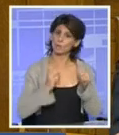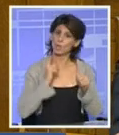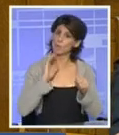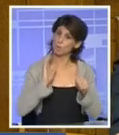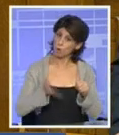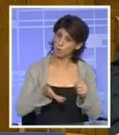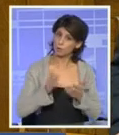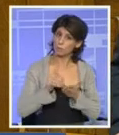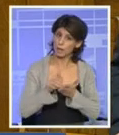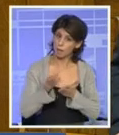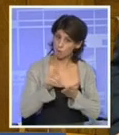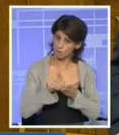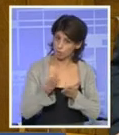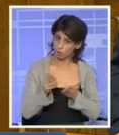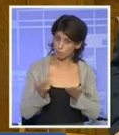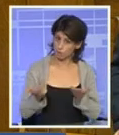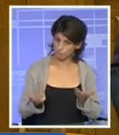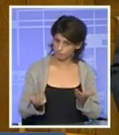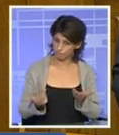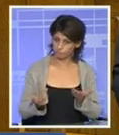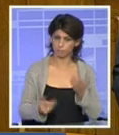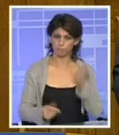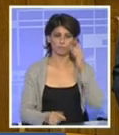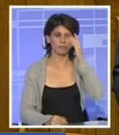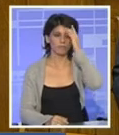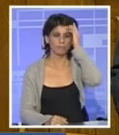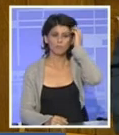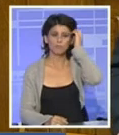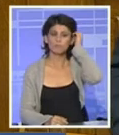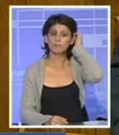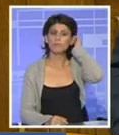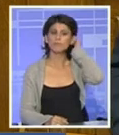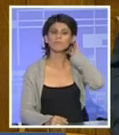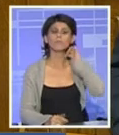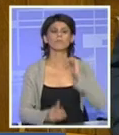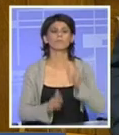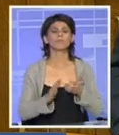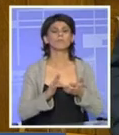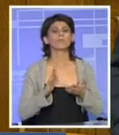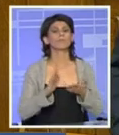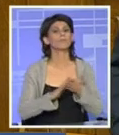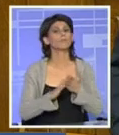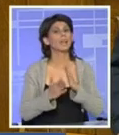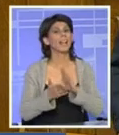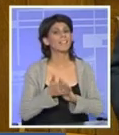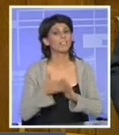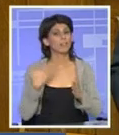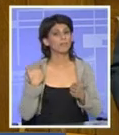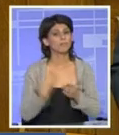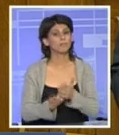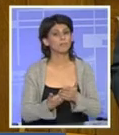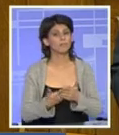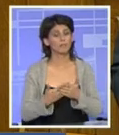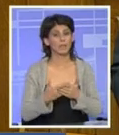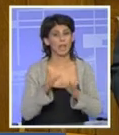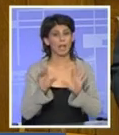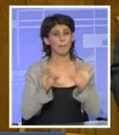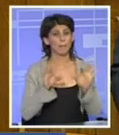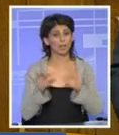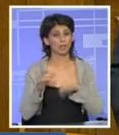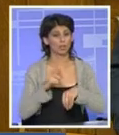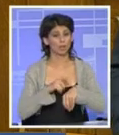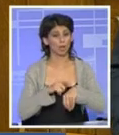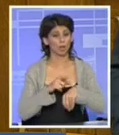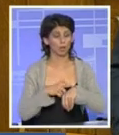αποφύγουμε? Στην πράξη αποδεικνύεται ότι οι επιλογές και ο χρόνος που είχαμε μπροστά μας